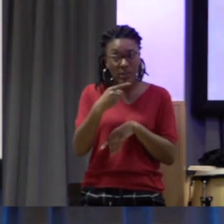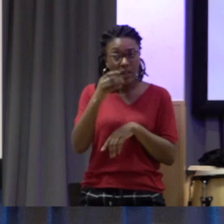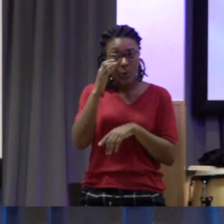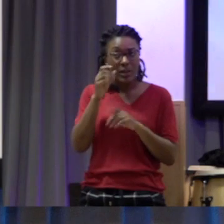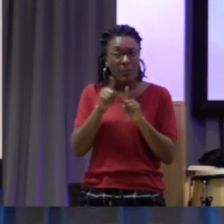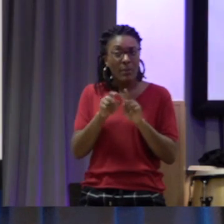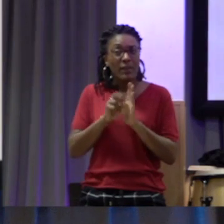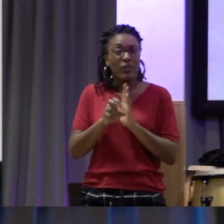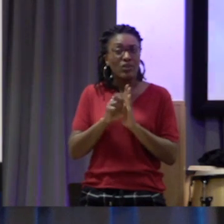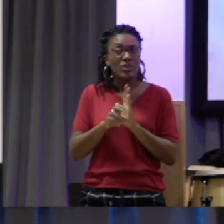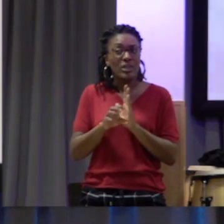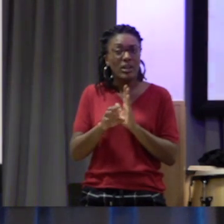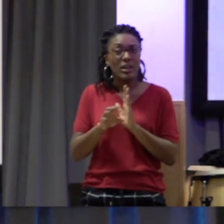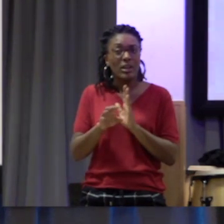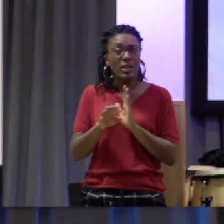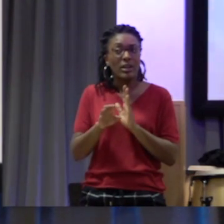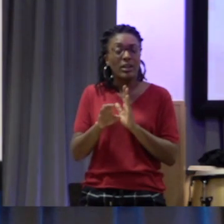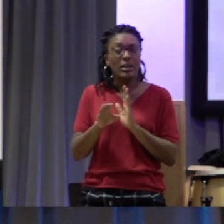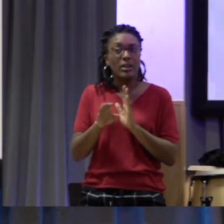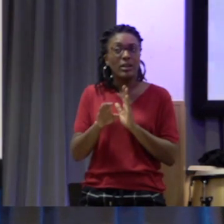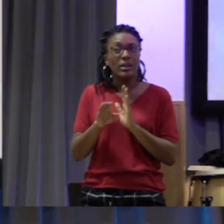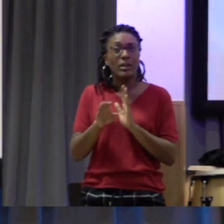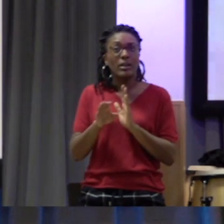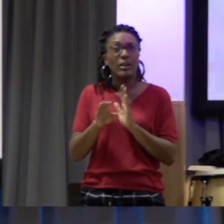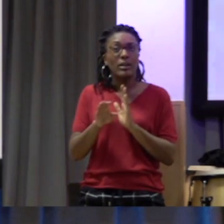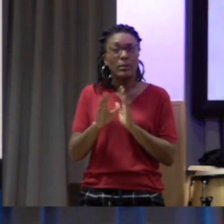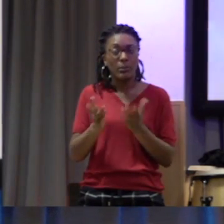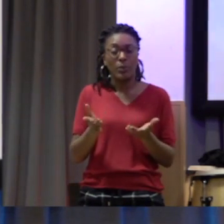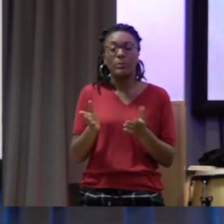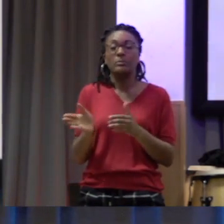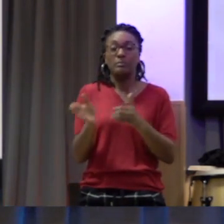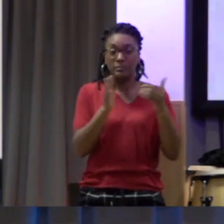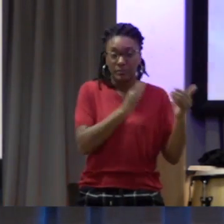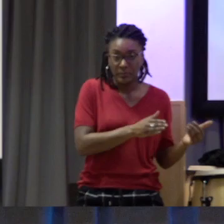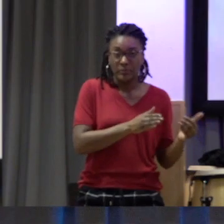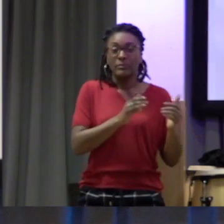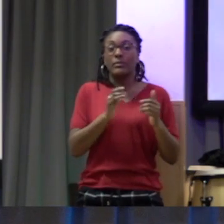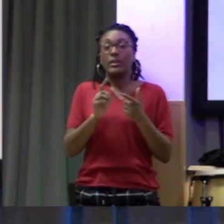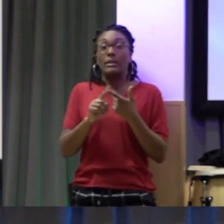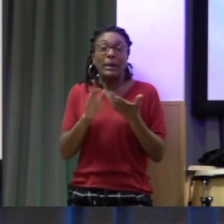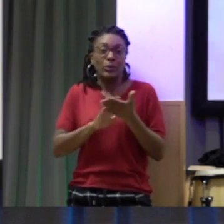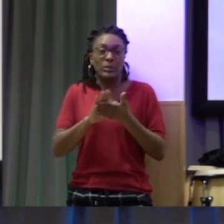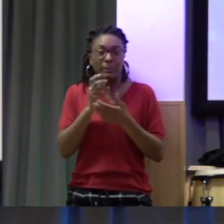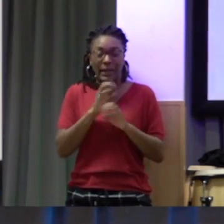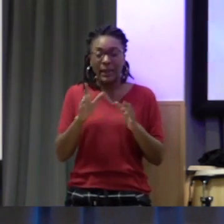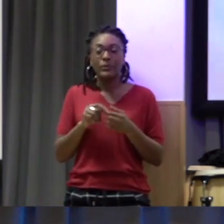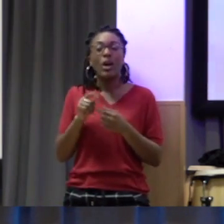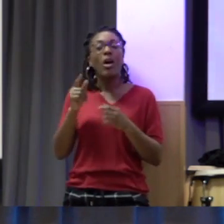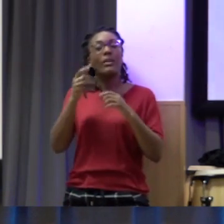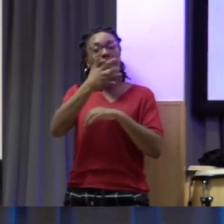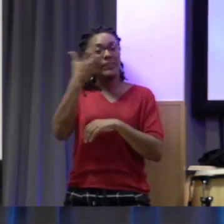Vous savez, chez nous en Afrique, le soir, il faut à manger. Et quand ils n'ont pas fini de